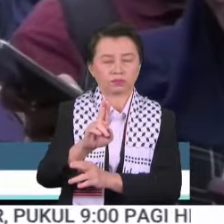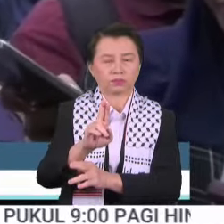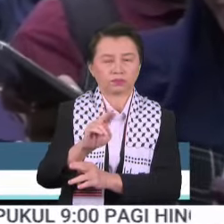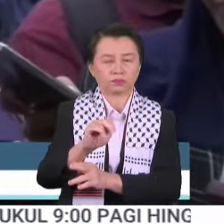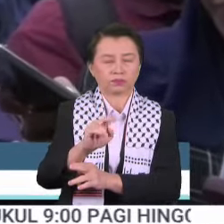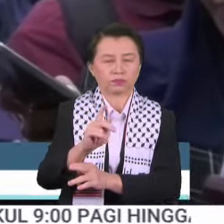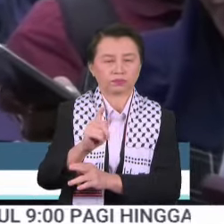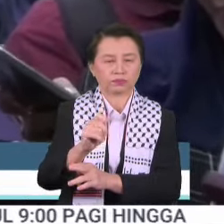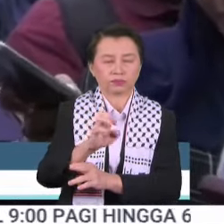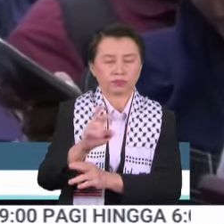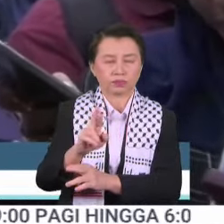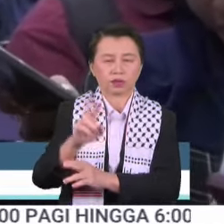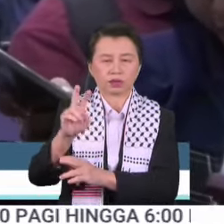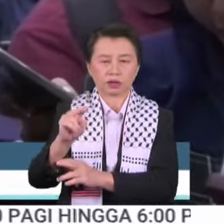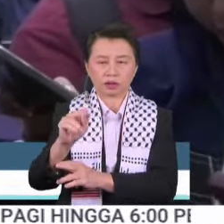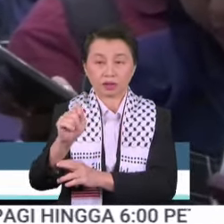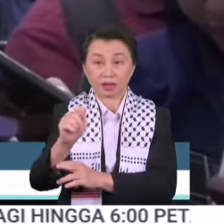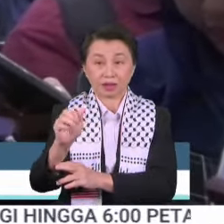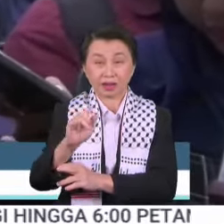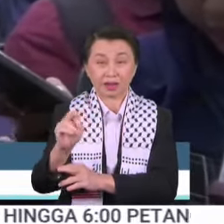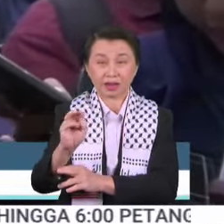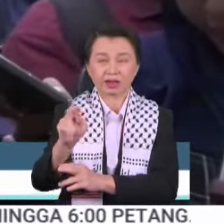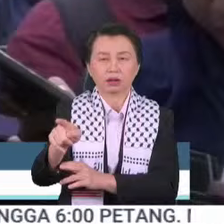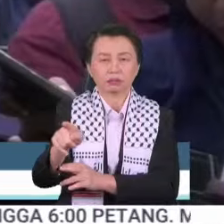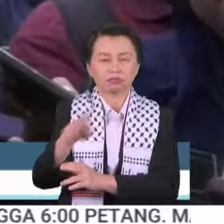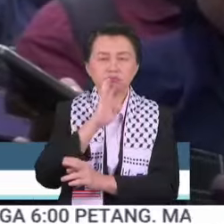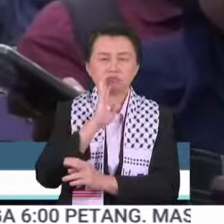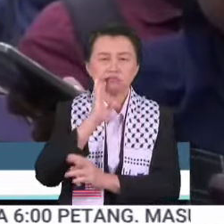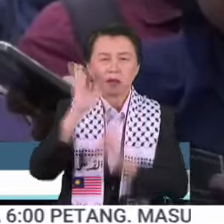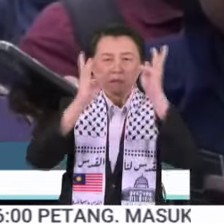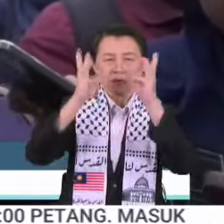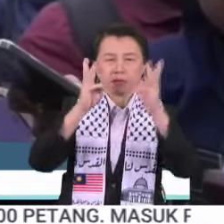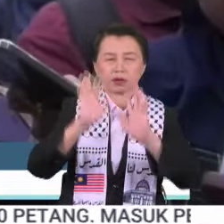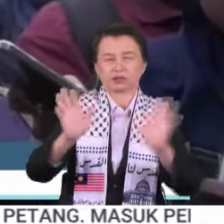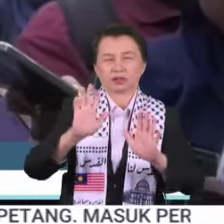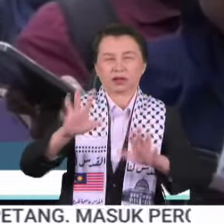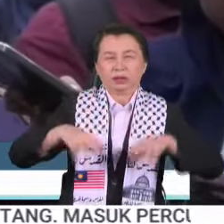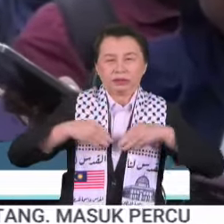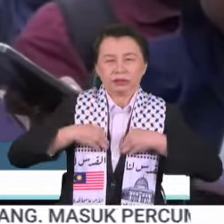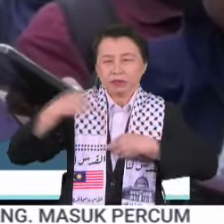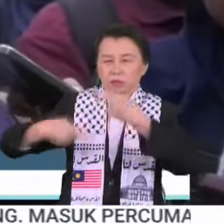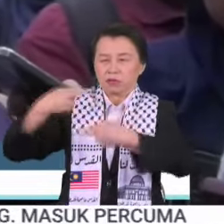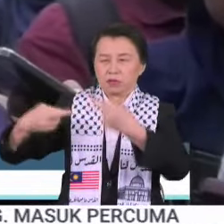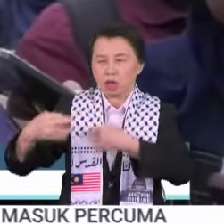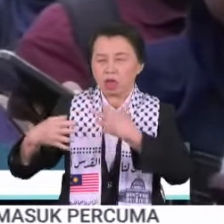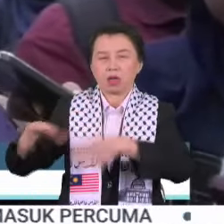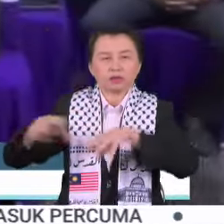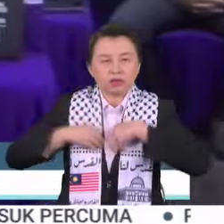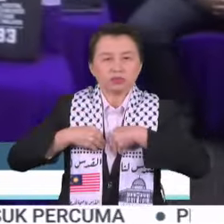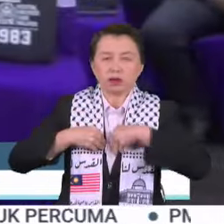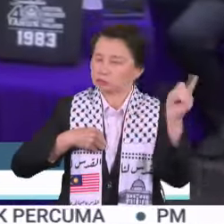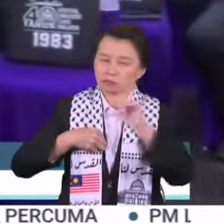melahirkan kebimbangan supaya kita tidak terima ranking bulat-bulat begitu.